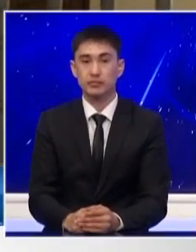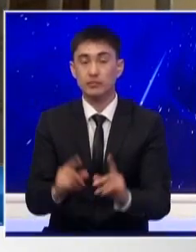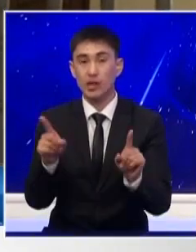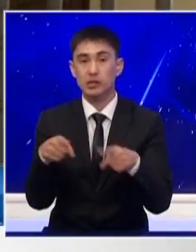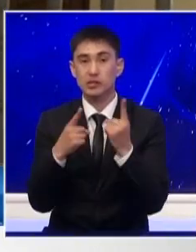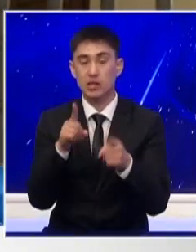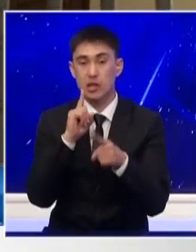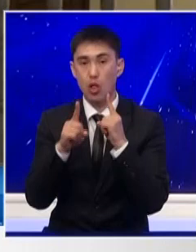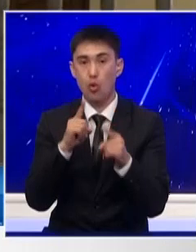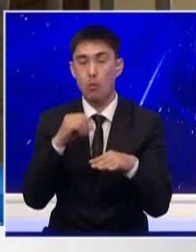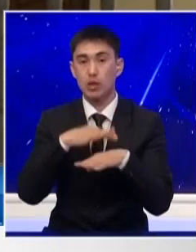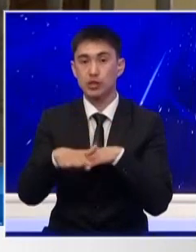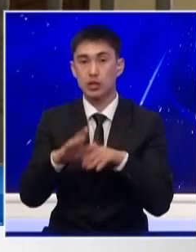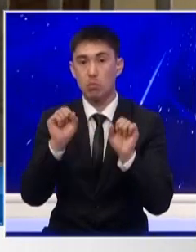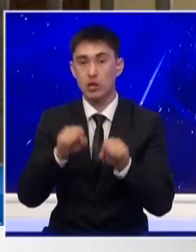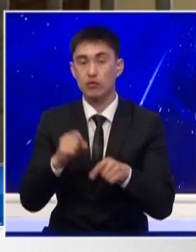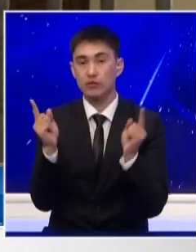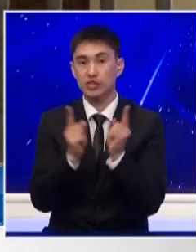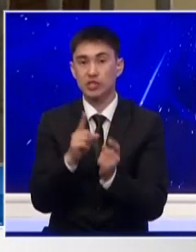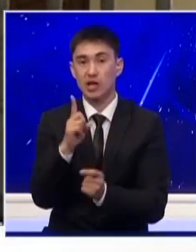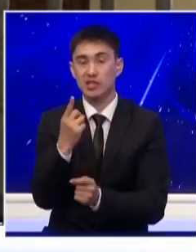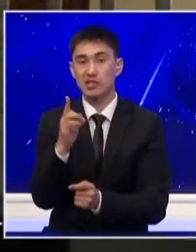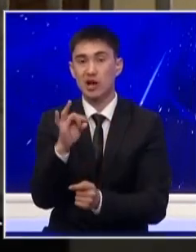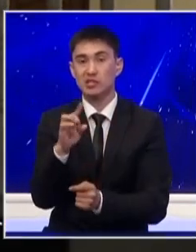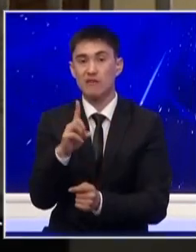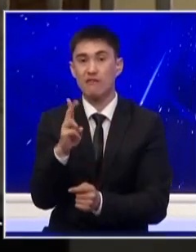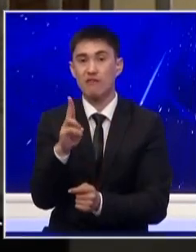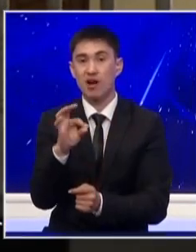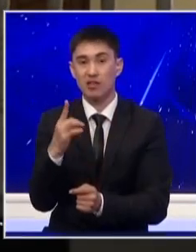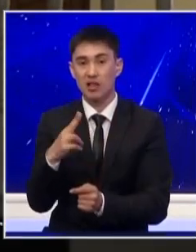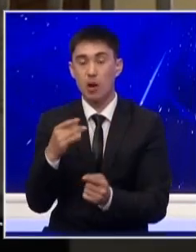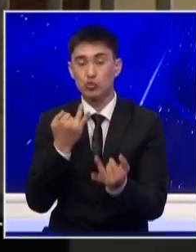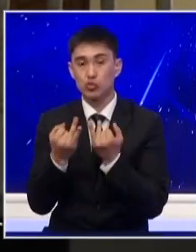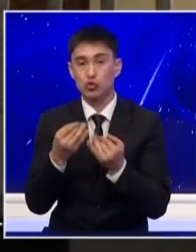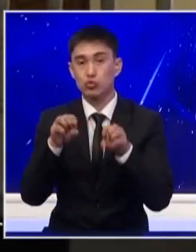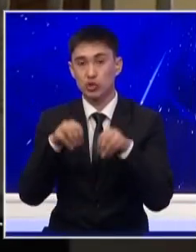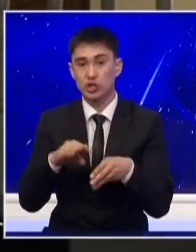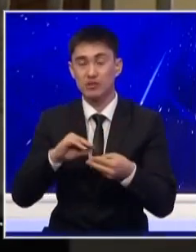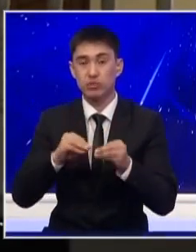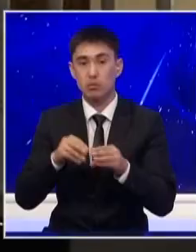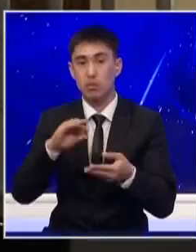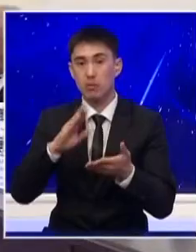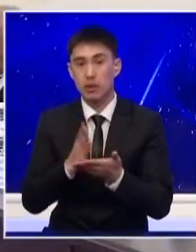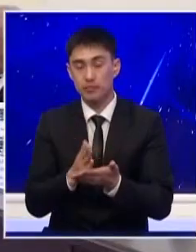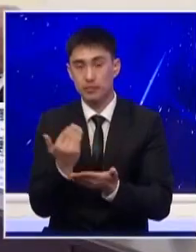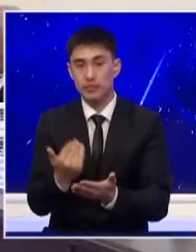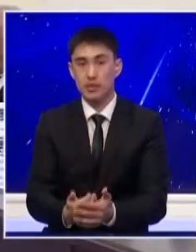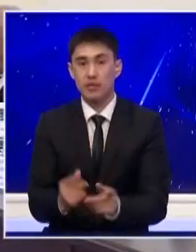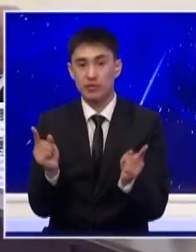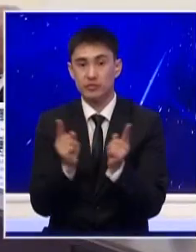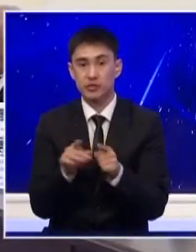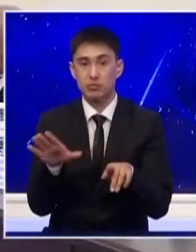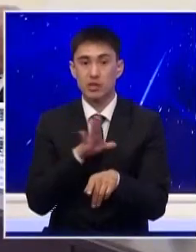Создание диалоговой площадки позволит встречаться раз в квартал, чтобы обсудить путь решения накопившихся внутренних проблем. На встрече был